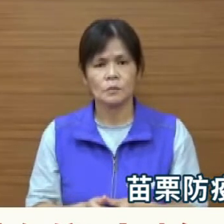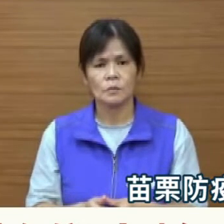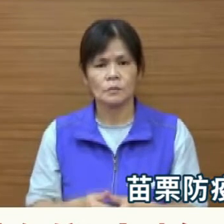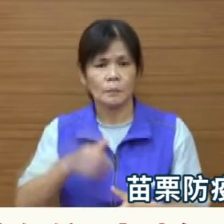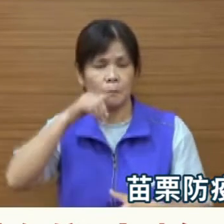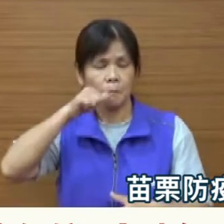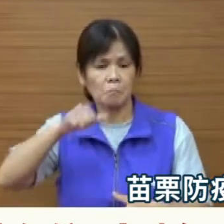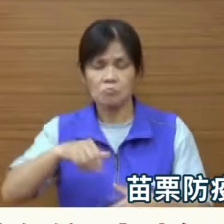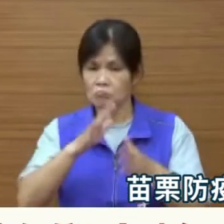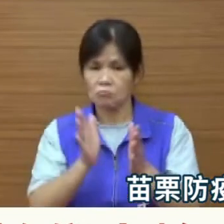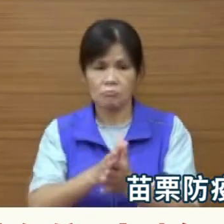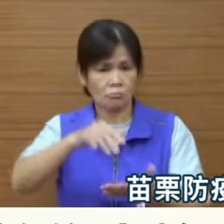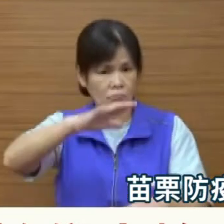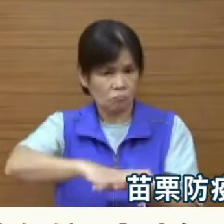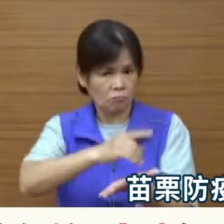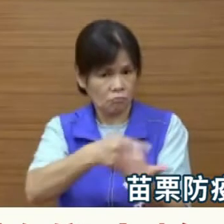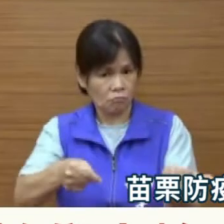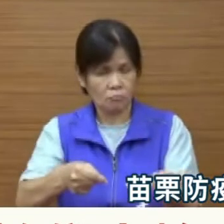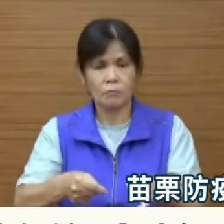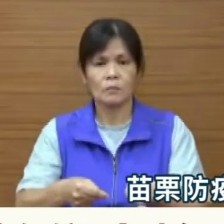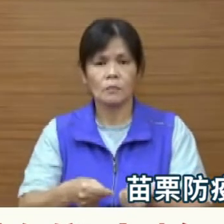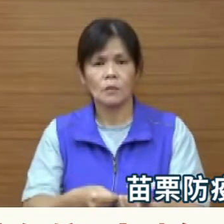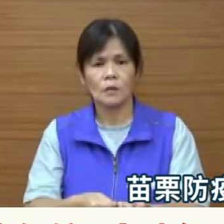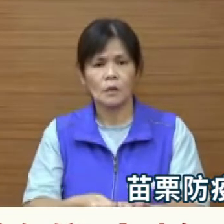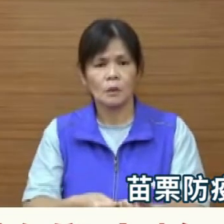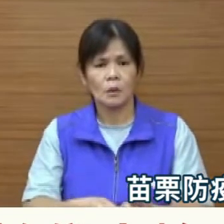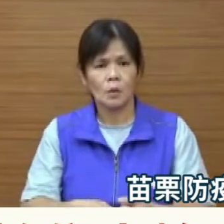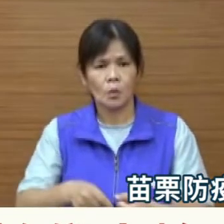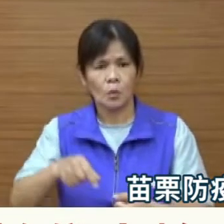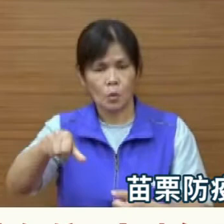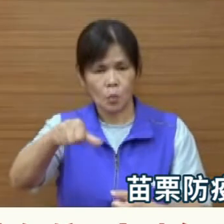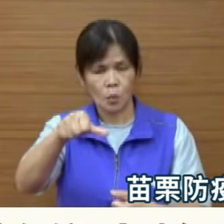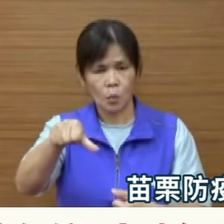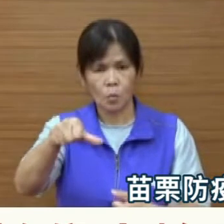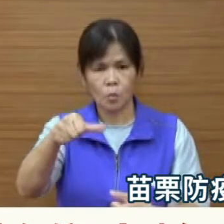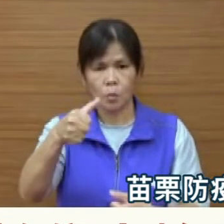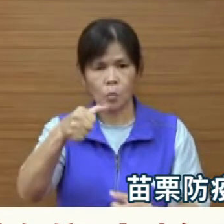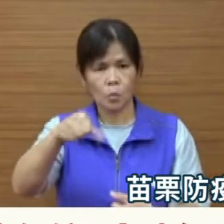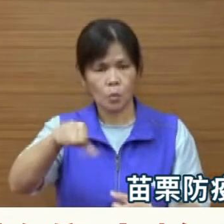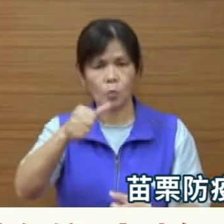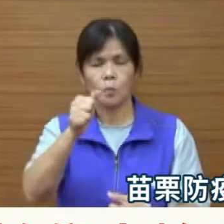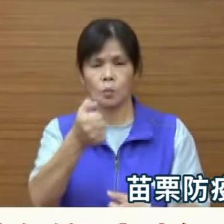我们整个苗栗县累计确诊的个案为